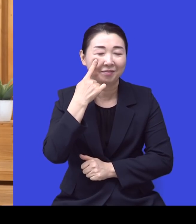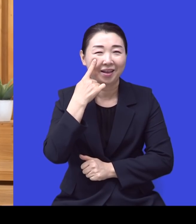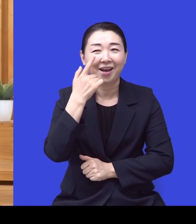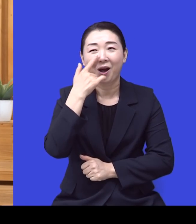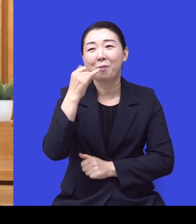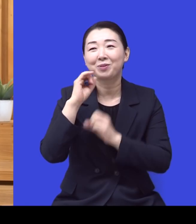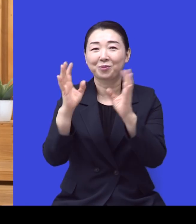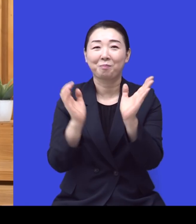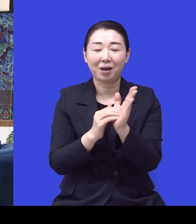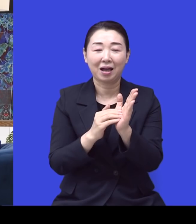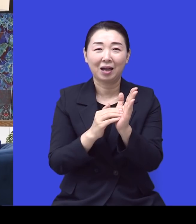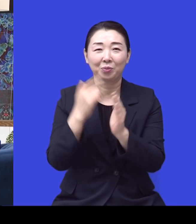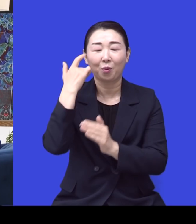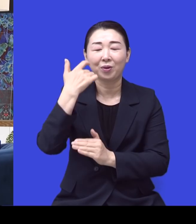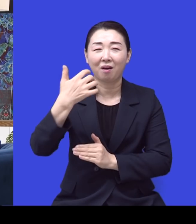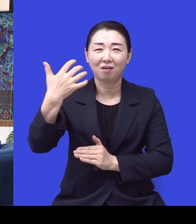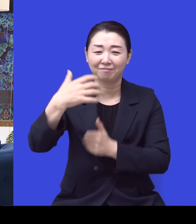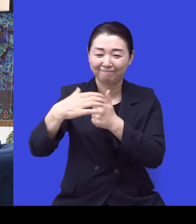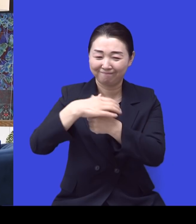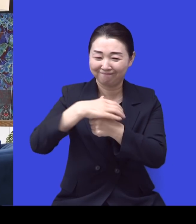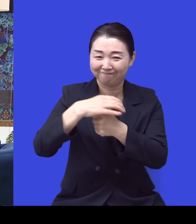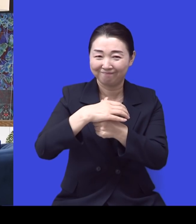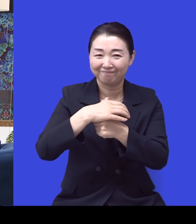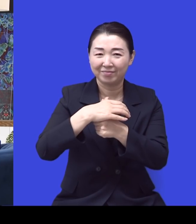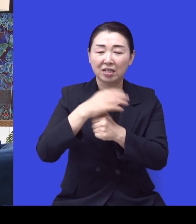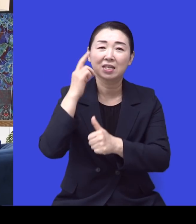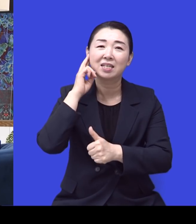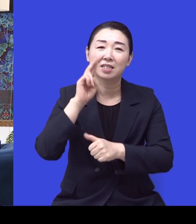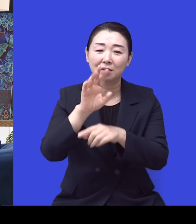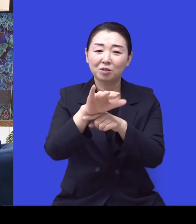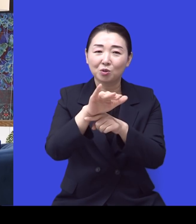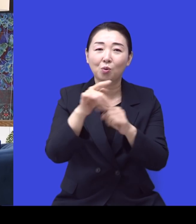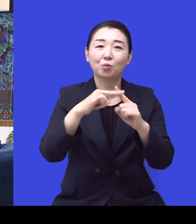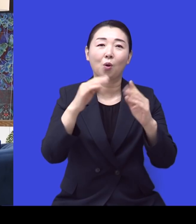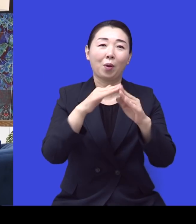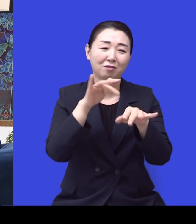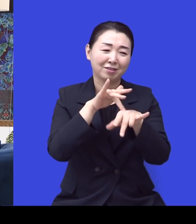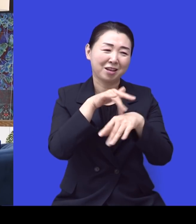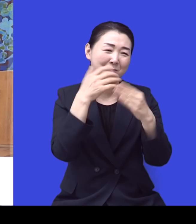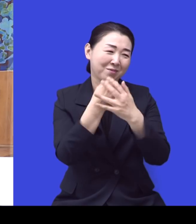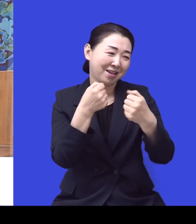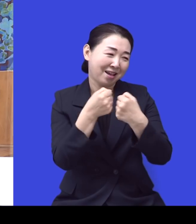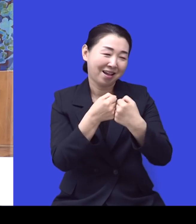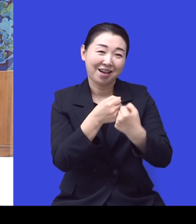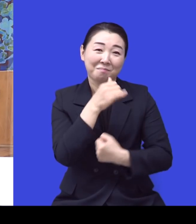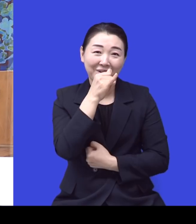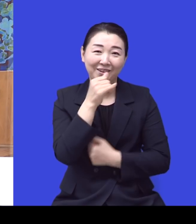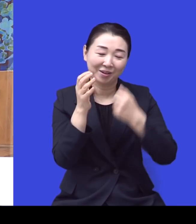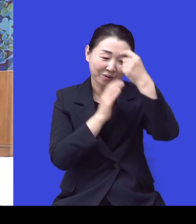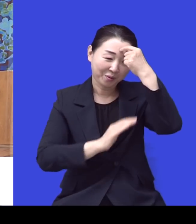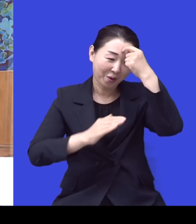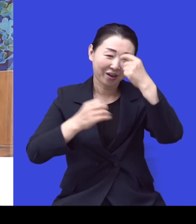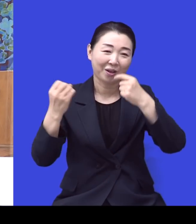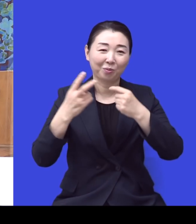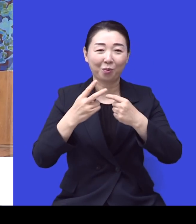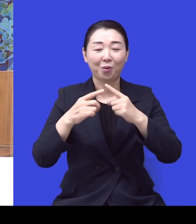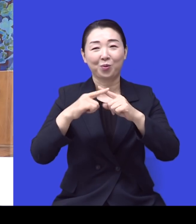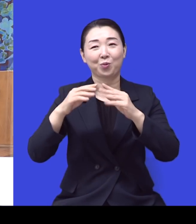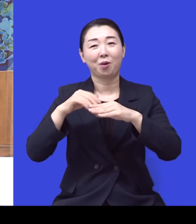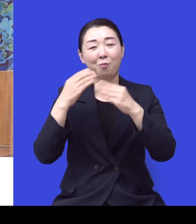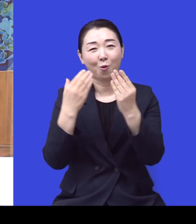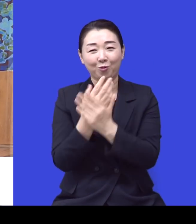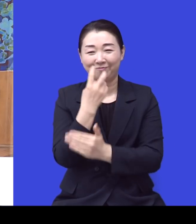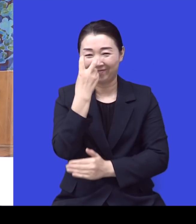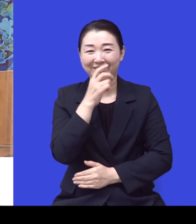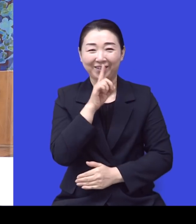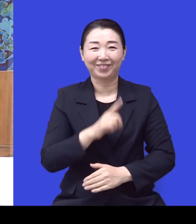또 영적 공격이 심한 시골 교회에서 귀신과의 사투를 벌이면서 교인들과 또 교회들을 잘